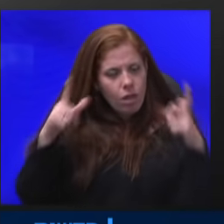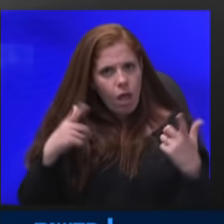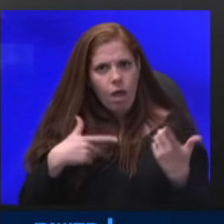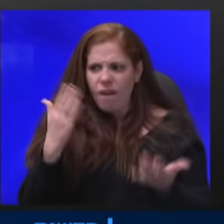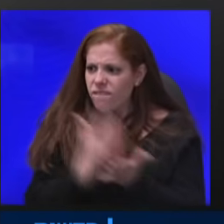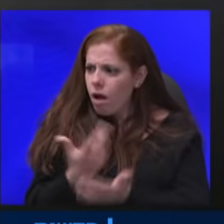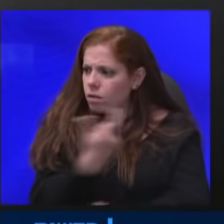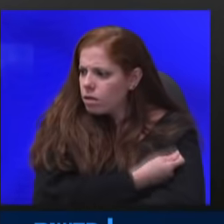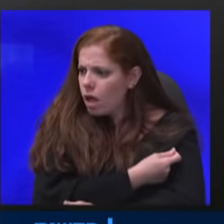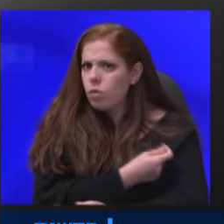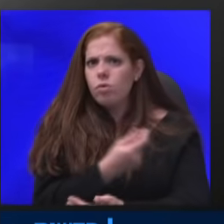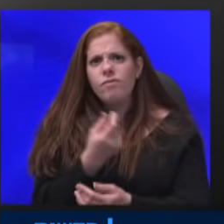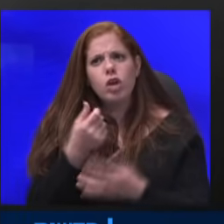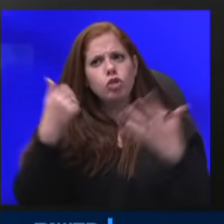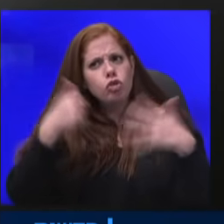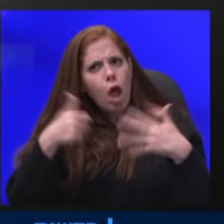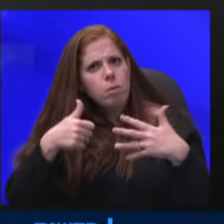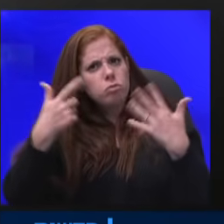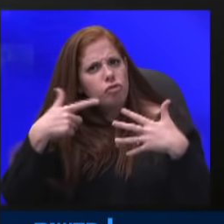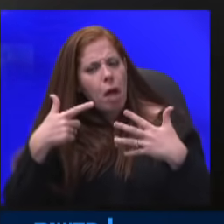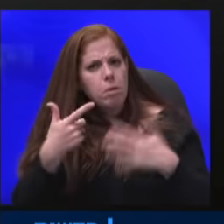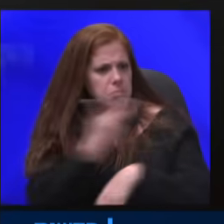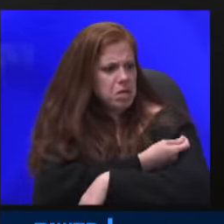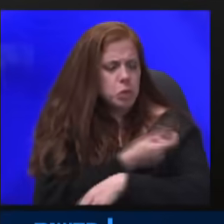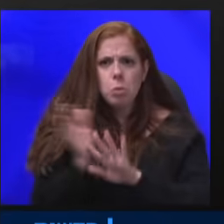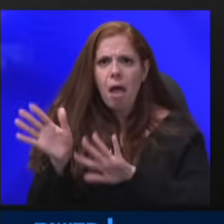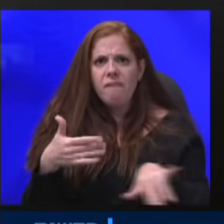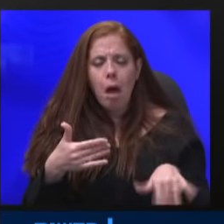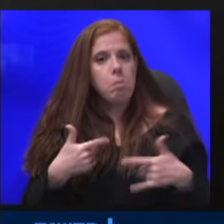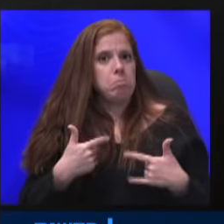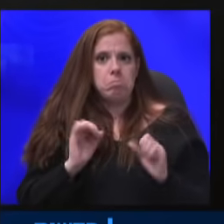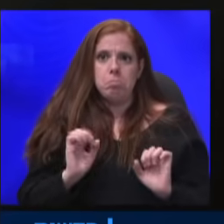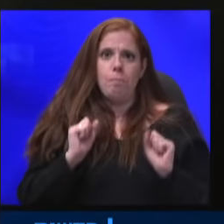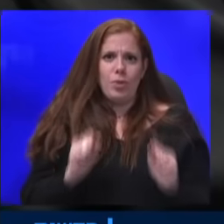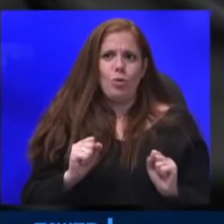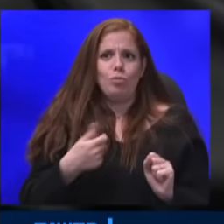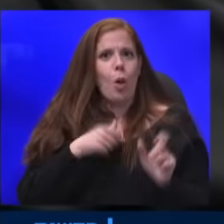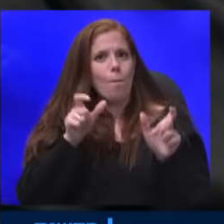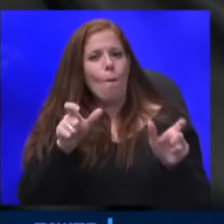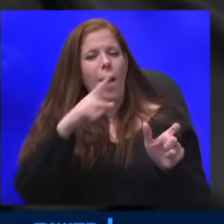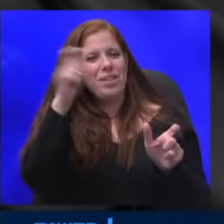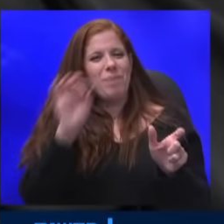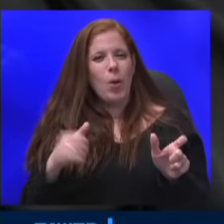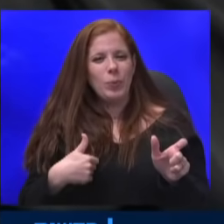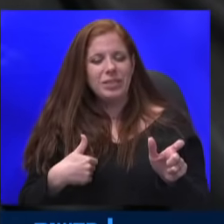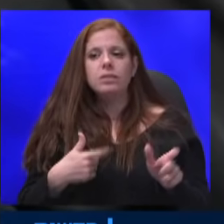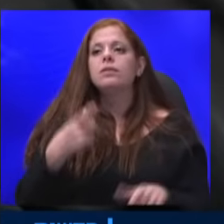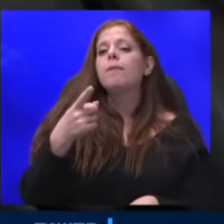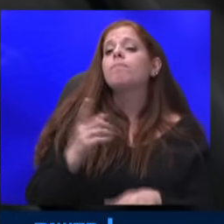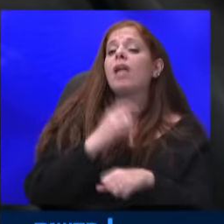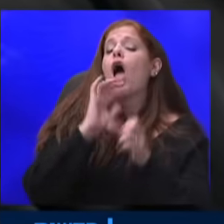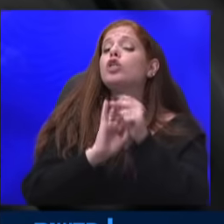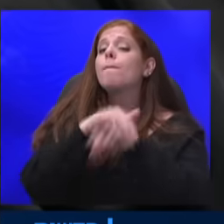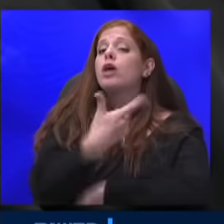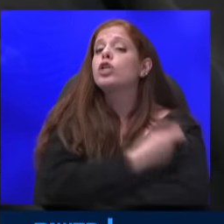ועבר, עברו 6 ימים, 7 ימים מהחיסון, היינו בטוחים שאנחנו מוגנים לחלוטין. השפעת החיסון השני אמורה